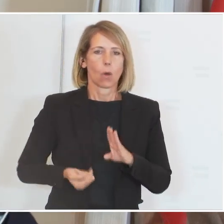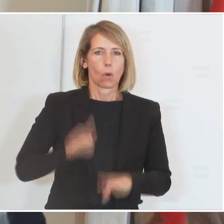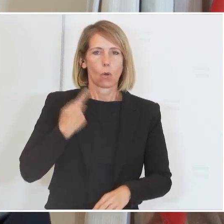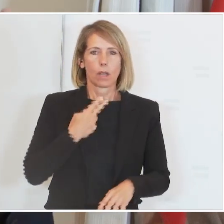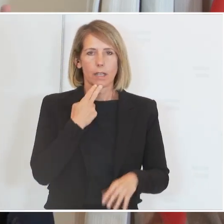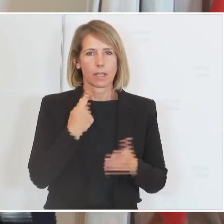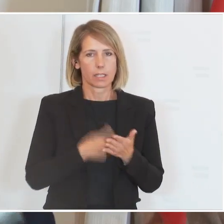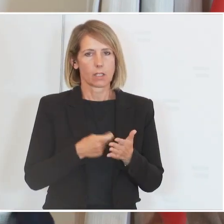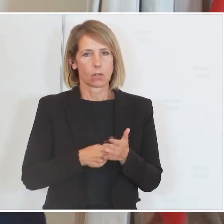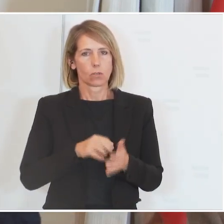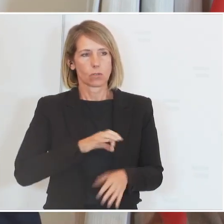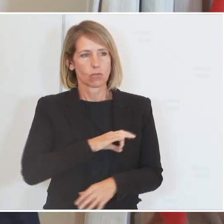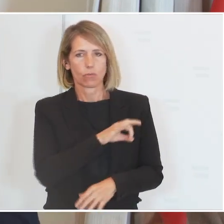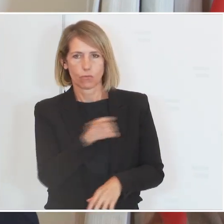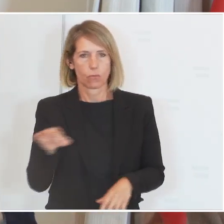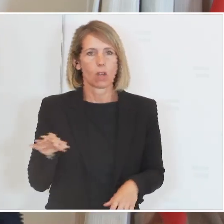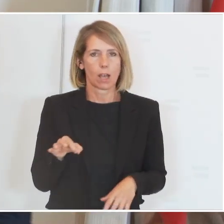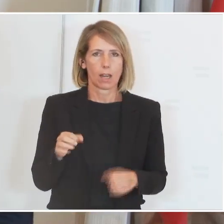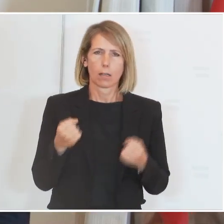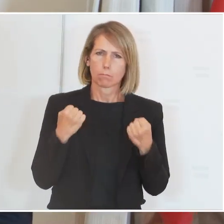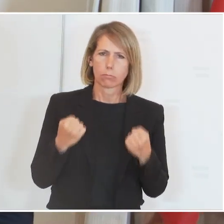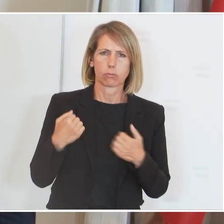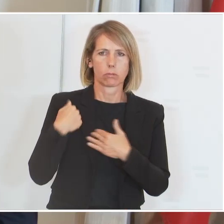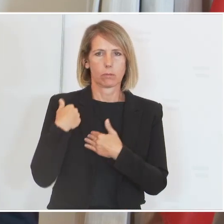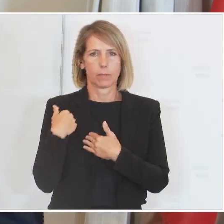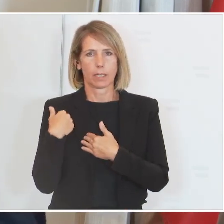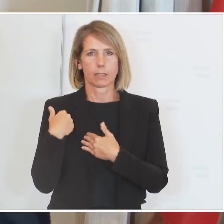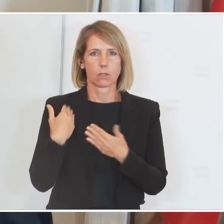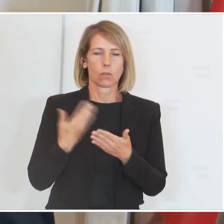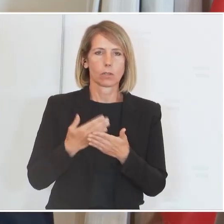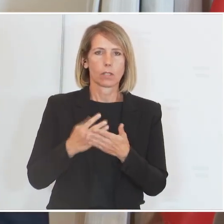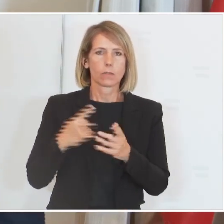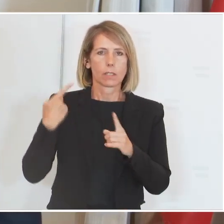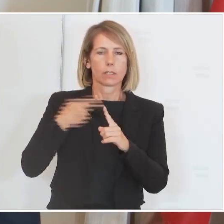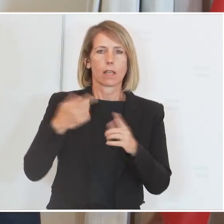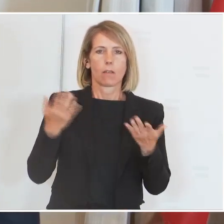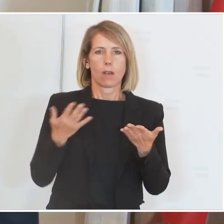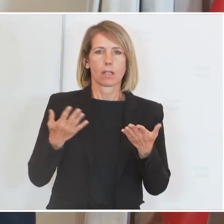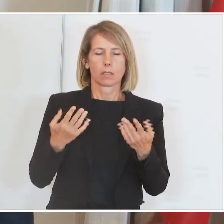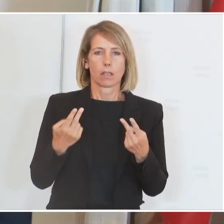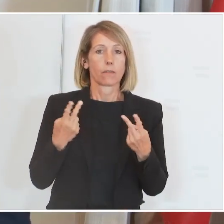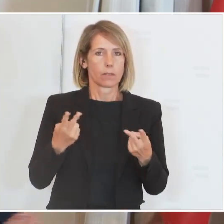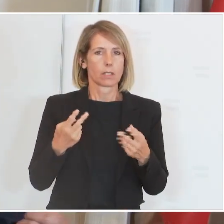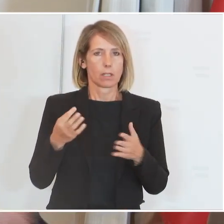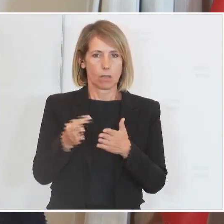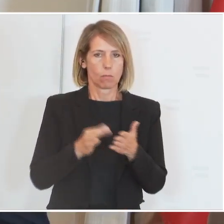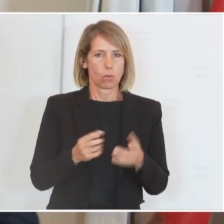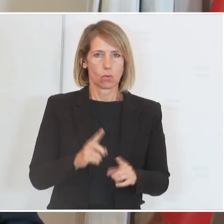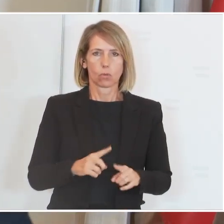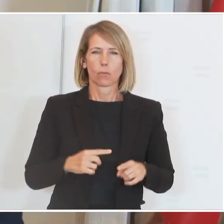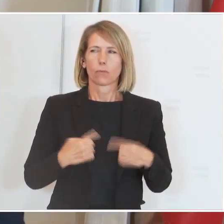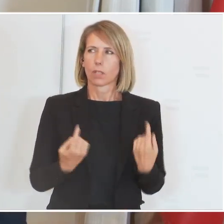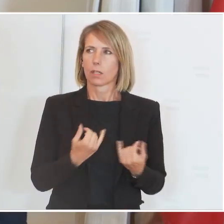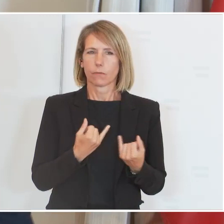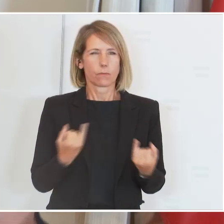Energiekosten ja gerade für alle eine Belastung sind. Und unser Ziel muss es sein, das ist nämlich ein ganz wichtiger Punkt, der dazukommt, wie können wir das